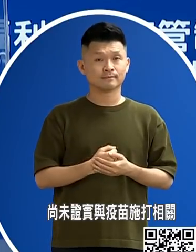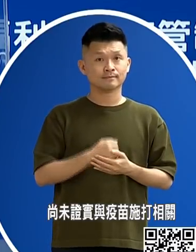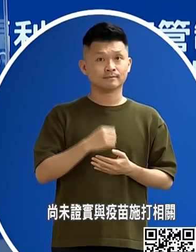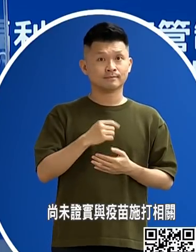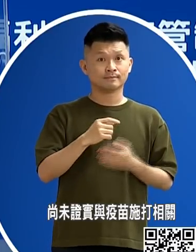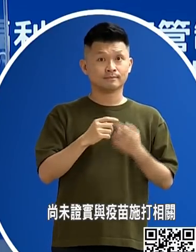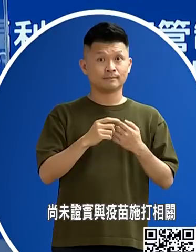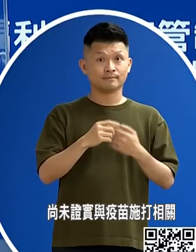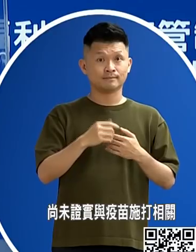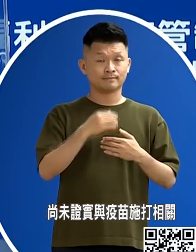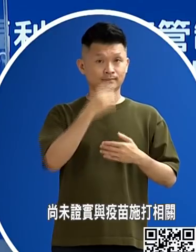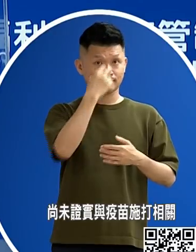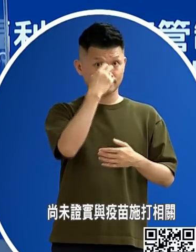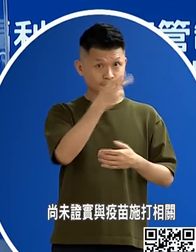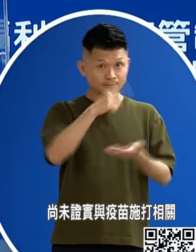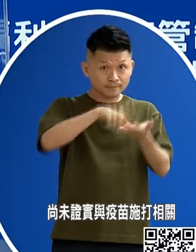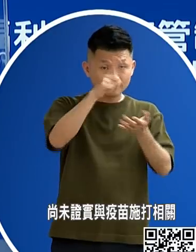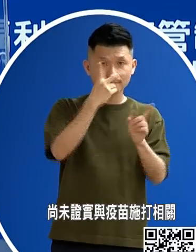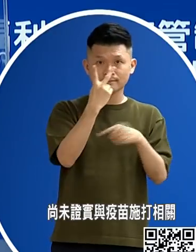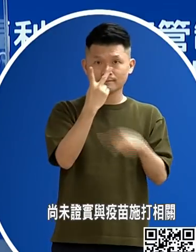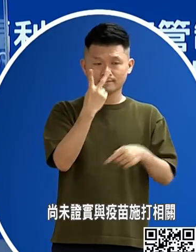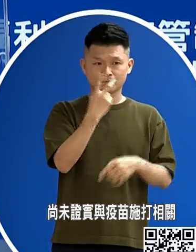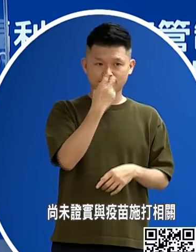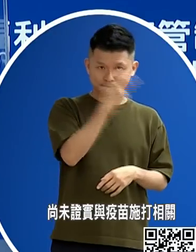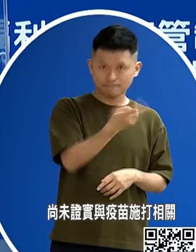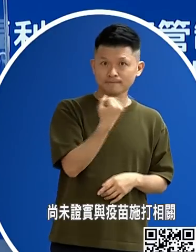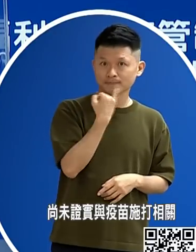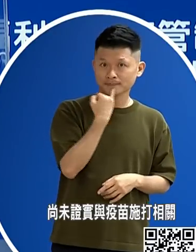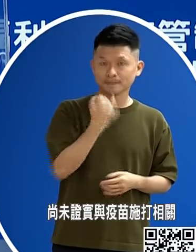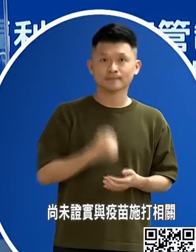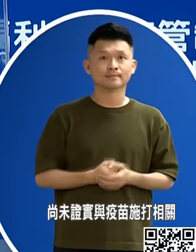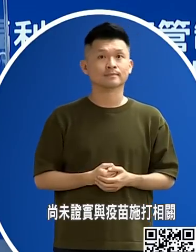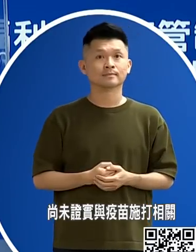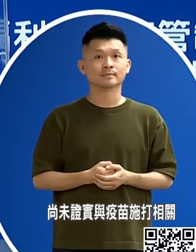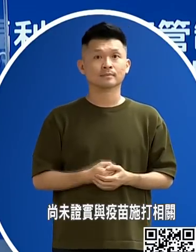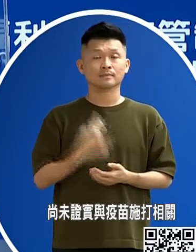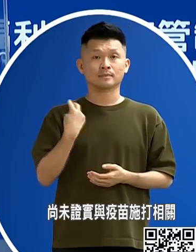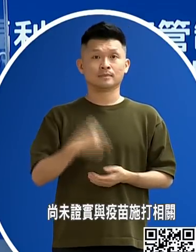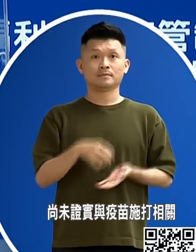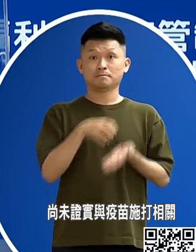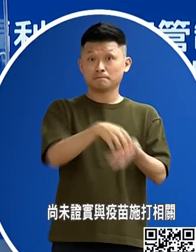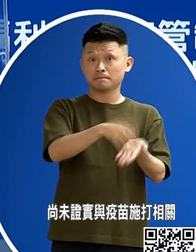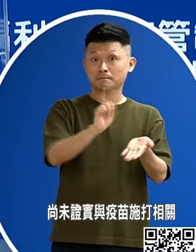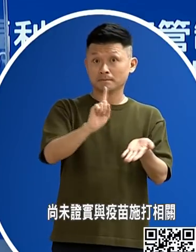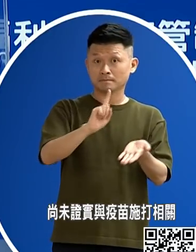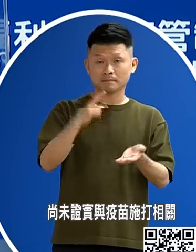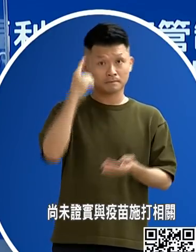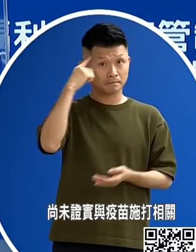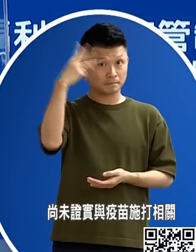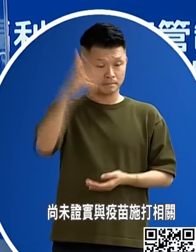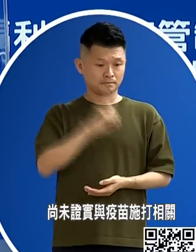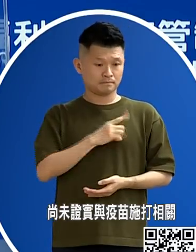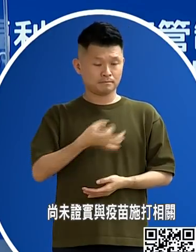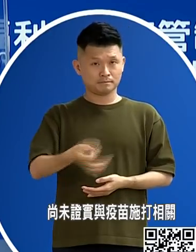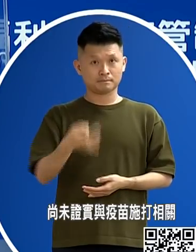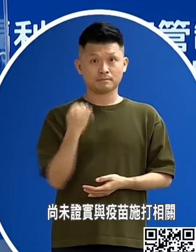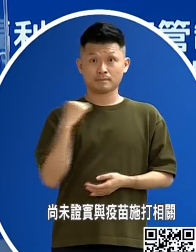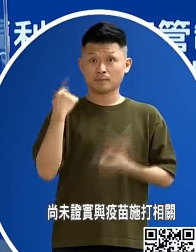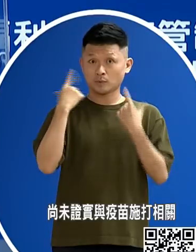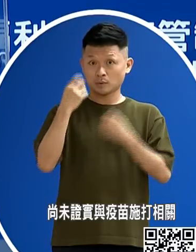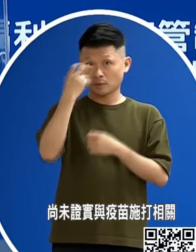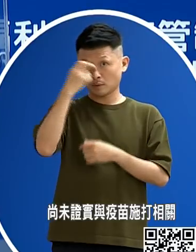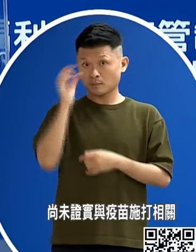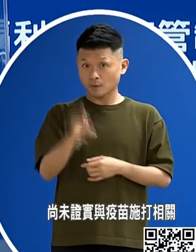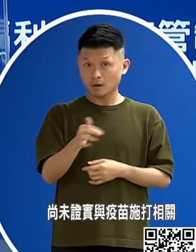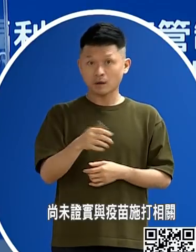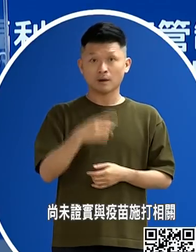病人限每次至多是2名访客，那应该要出示3日内自费抗原快筛或 PCR